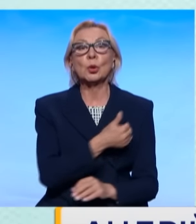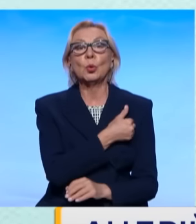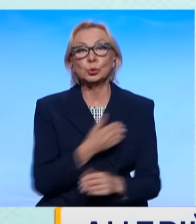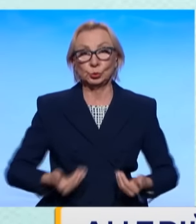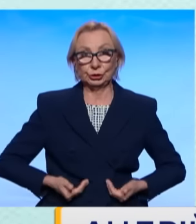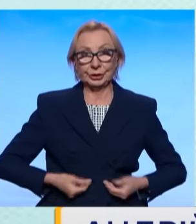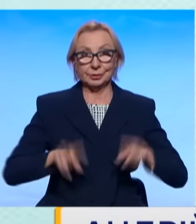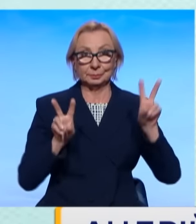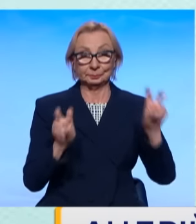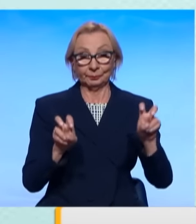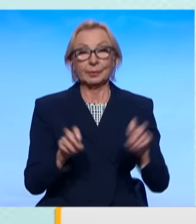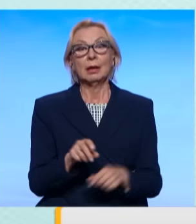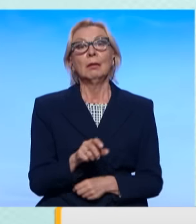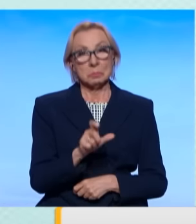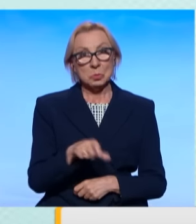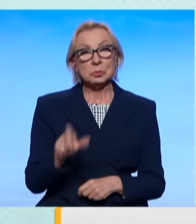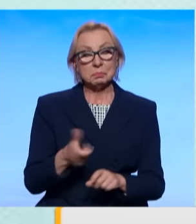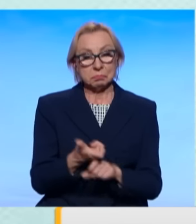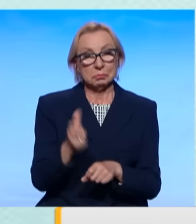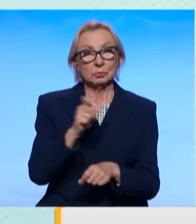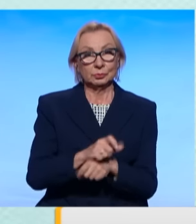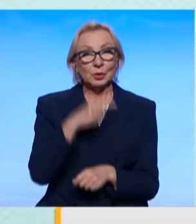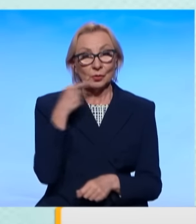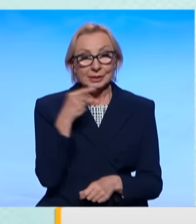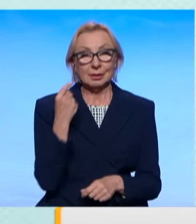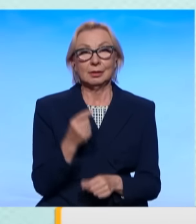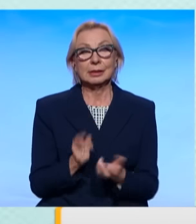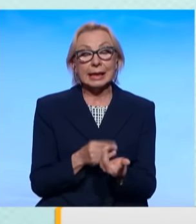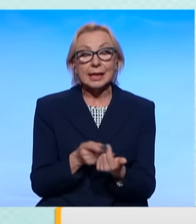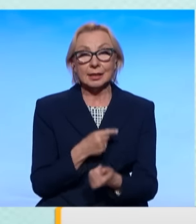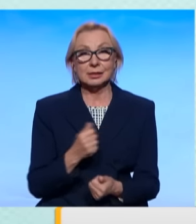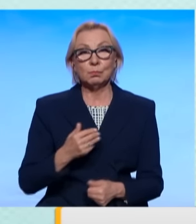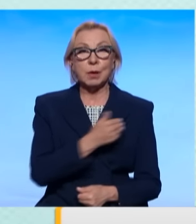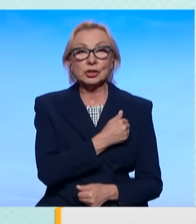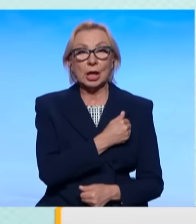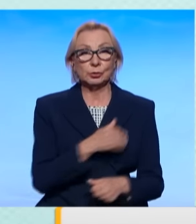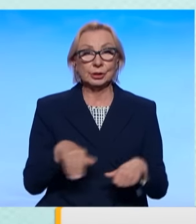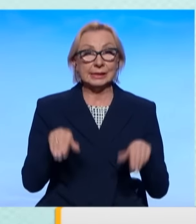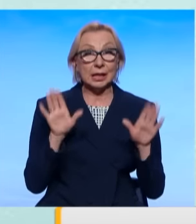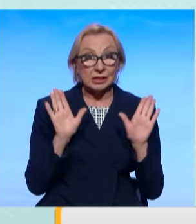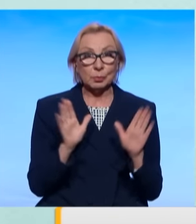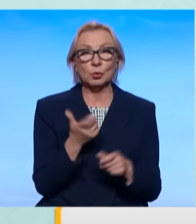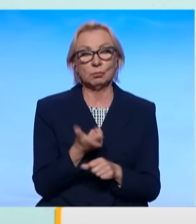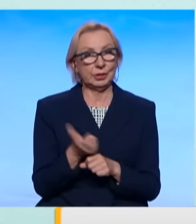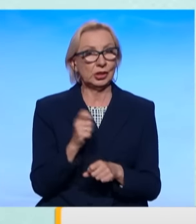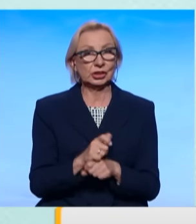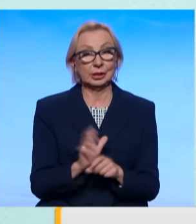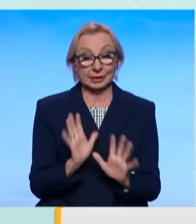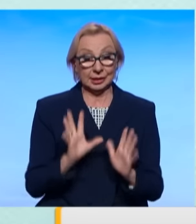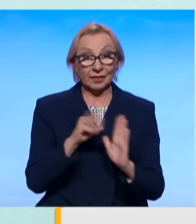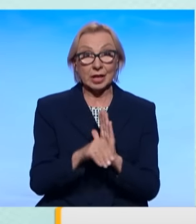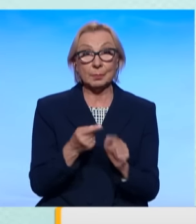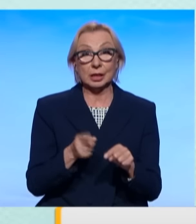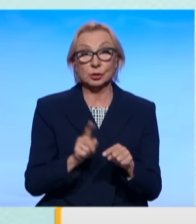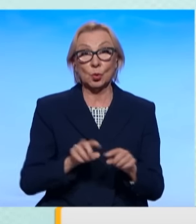загарбників справді зросла. І кількість бажаючих здатись в полон стало більше. Лише в рамках цього